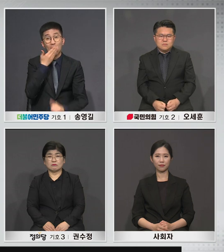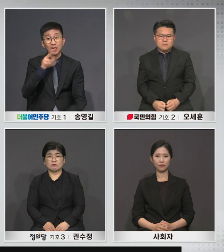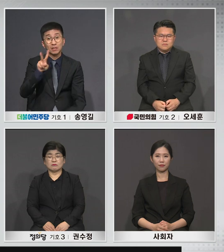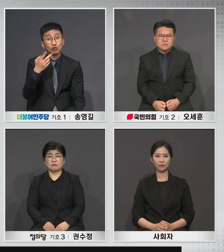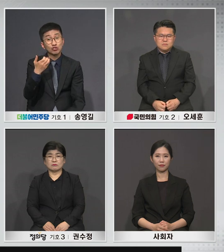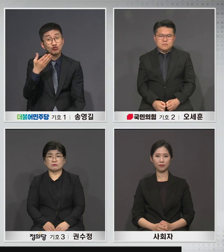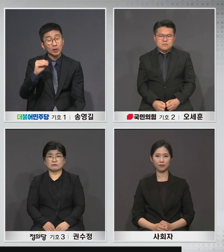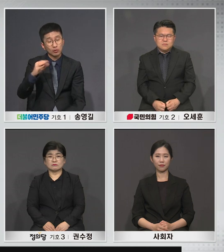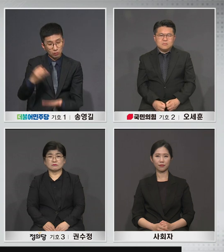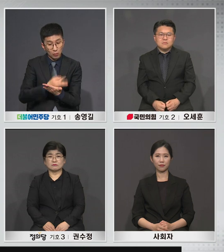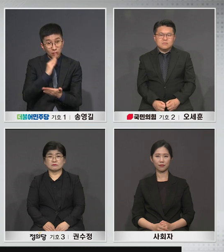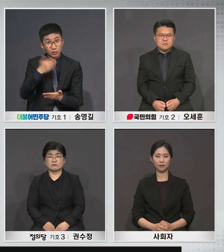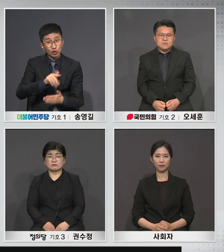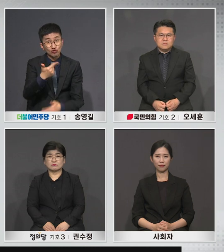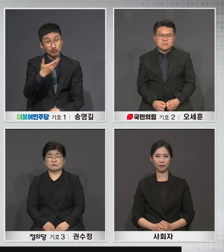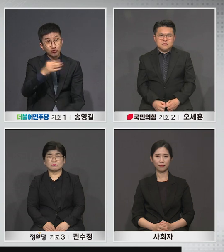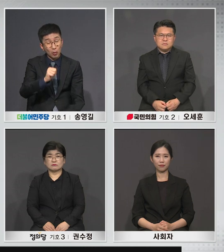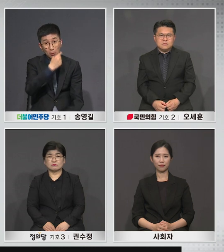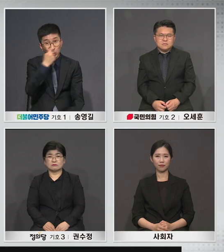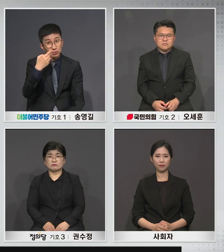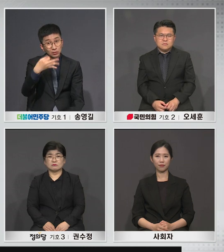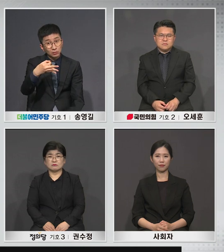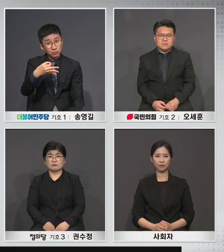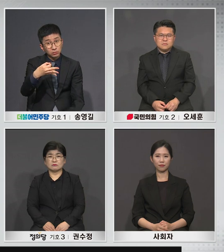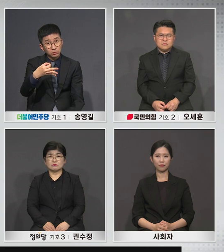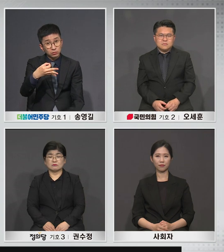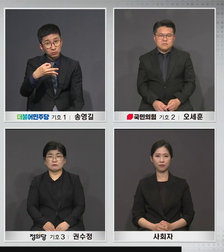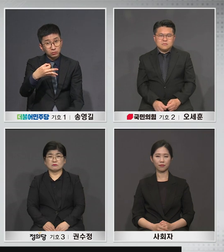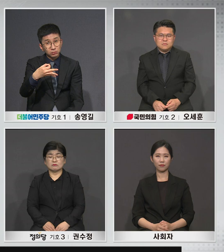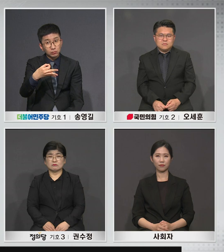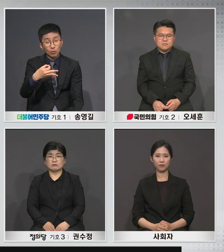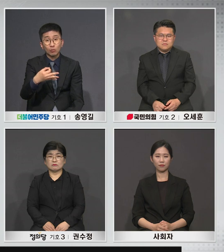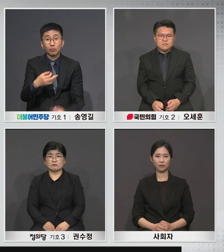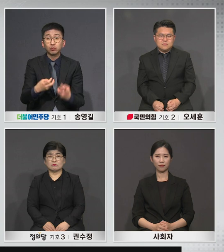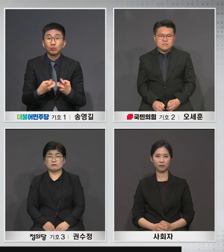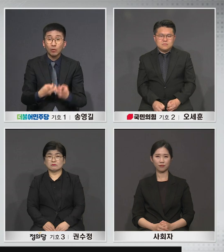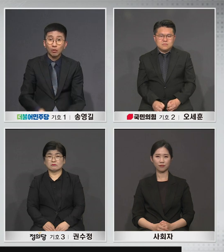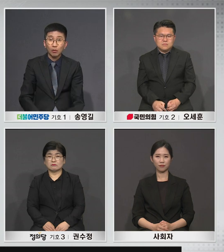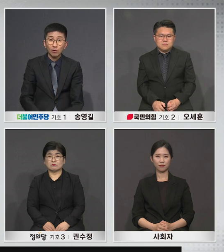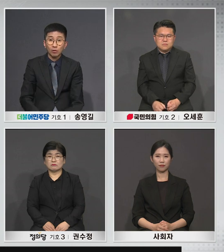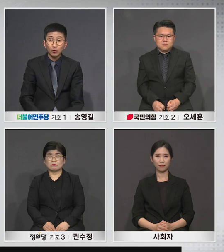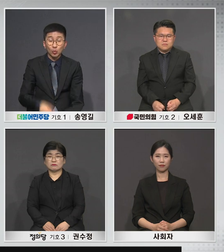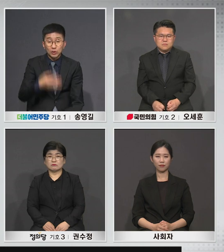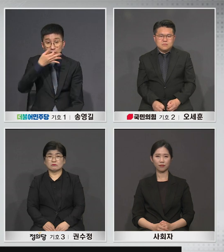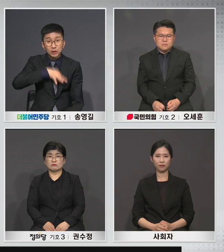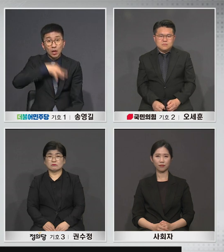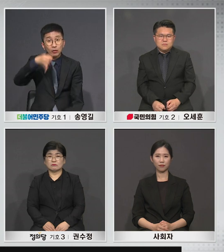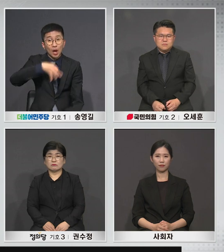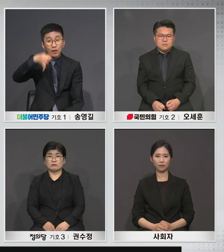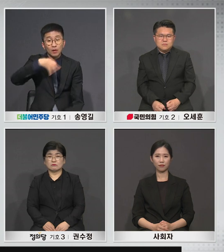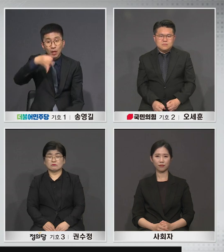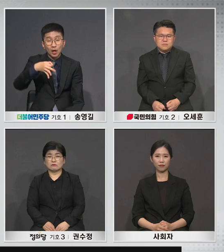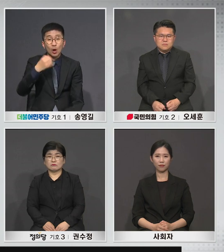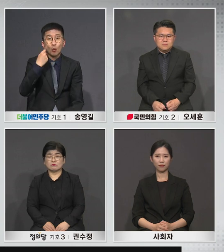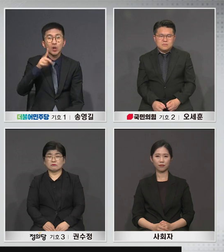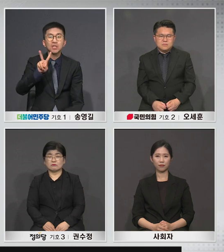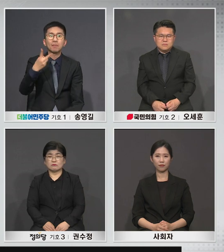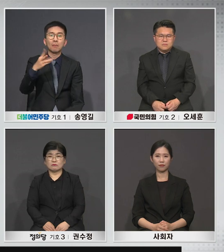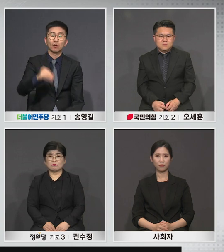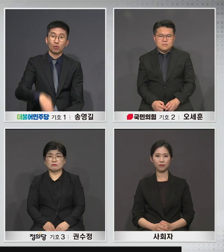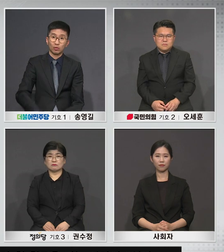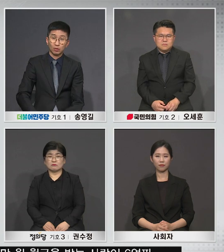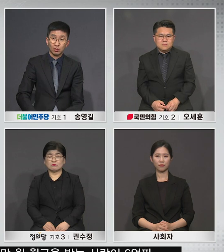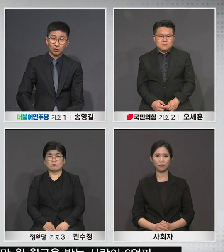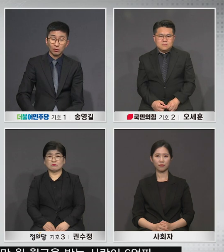사람이 6억짜리 보증금을 어떻게 구해서 들어가고 그걸 대출한다면 이자만 한 달에 한 200만 원을 내야 되는데 컵라면